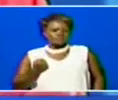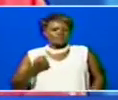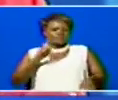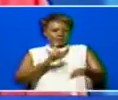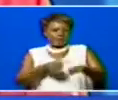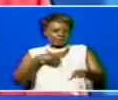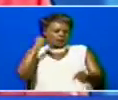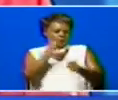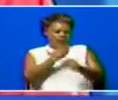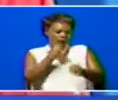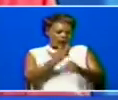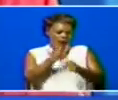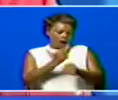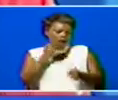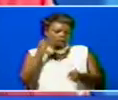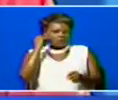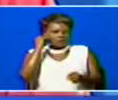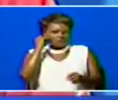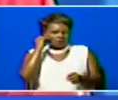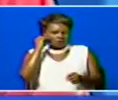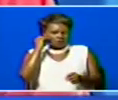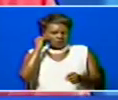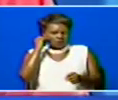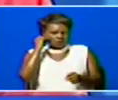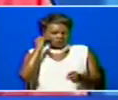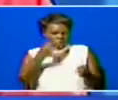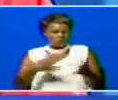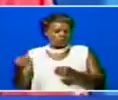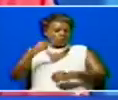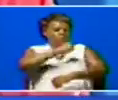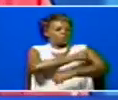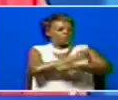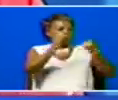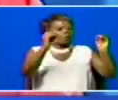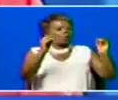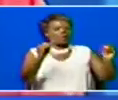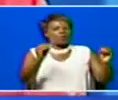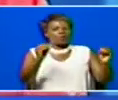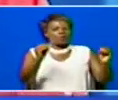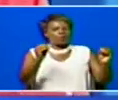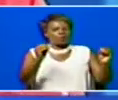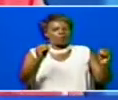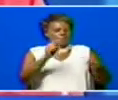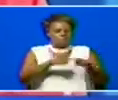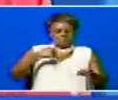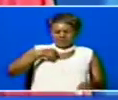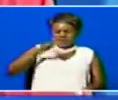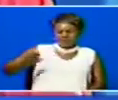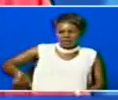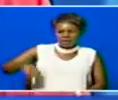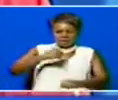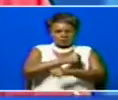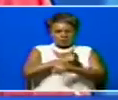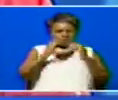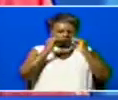nafanya kazi nyumbani na sipati wakati wa kuenda shule. Nafika shuleni nikiwa nimechelewa,